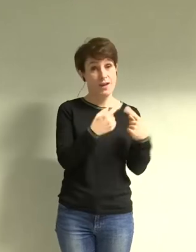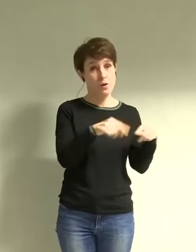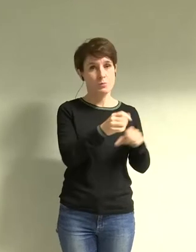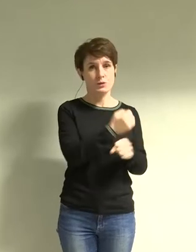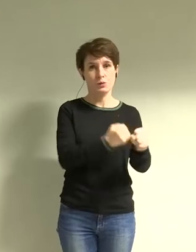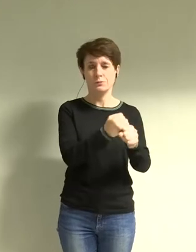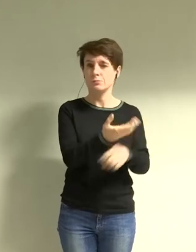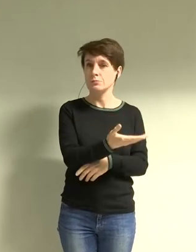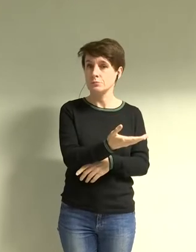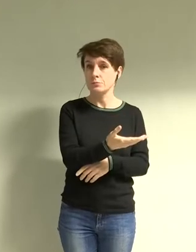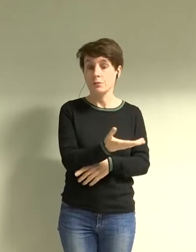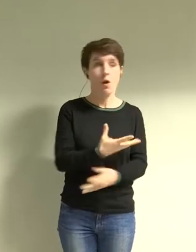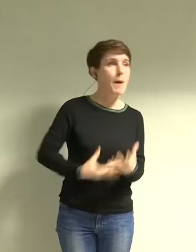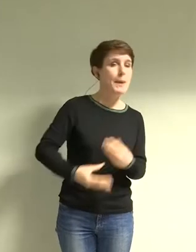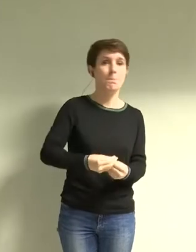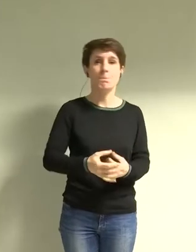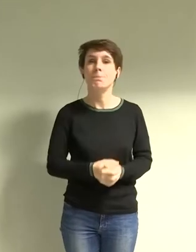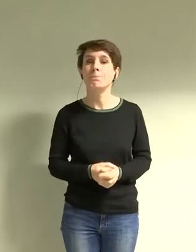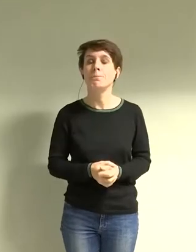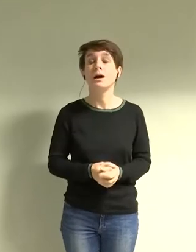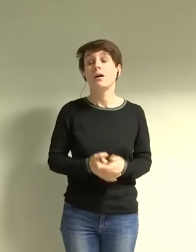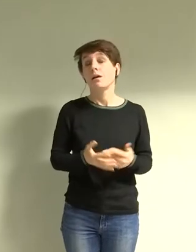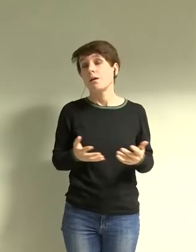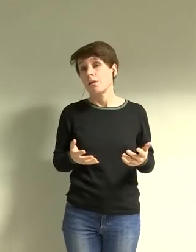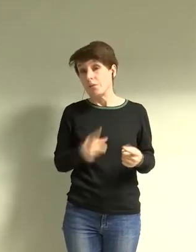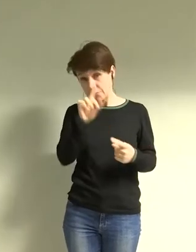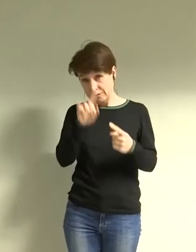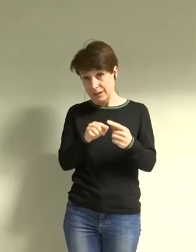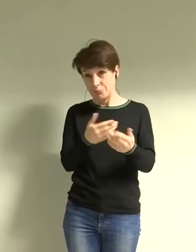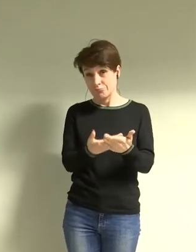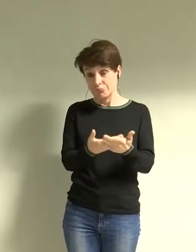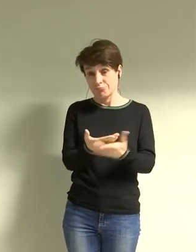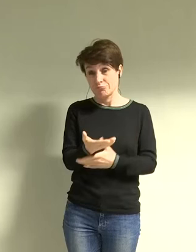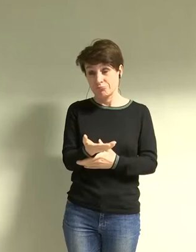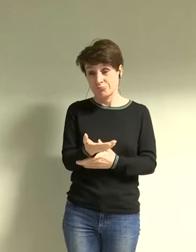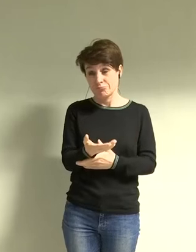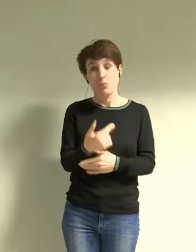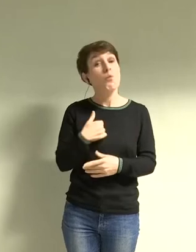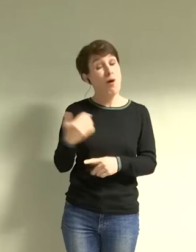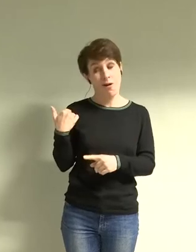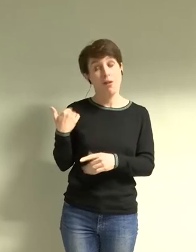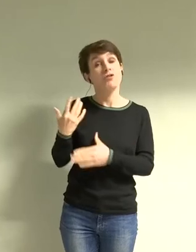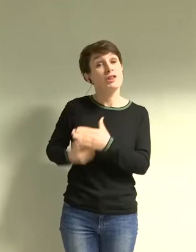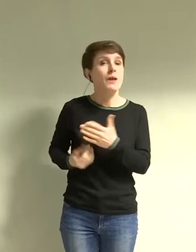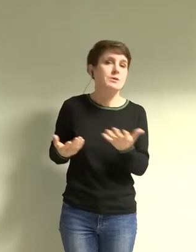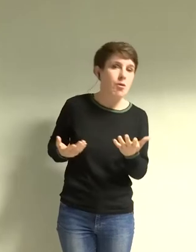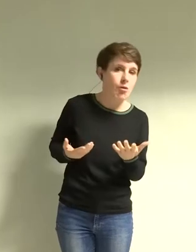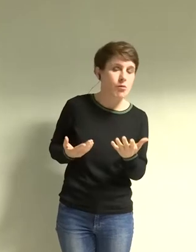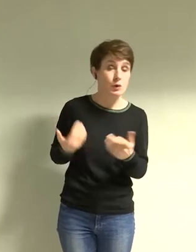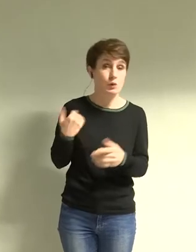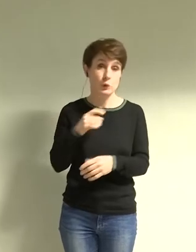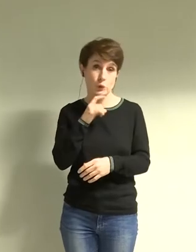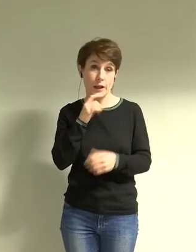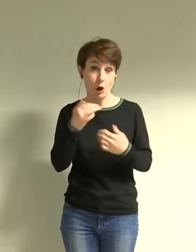pour pour ces sujets là on constate on l'a rappelé je pense j'étais absent mais on a bien rappelé que depuis sept ans il ya eu